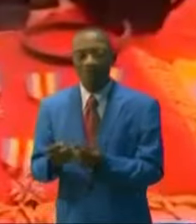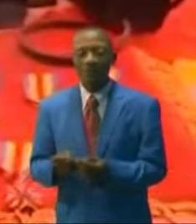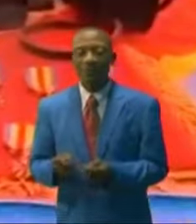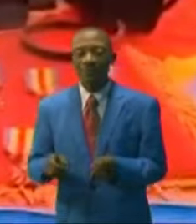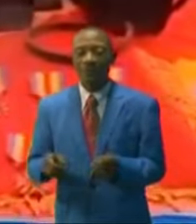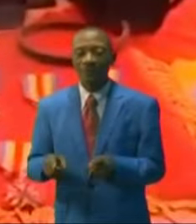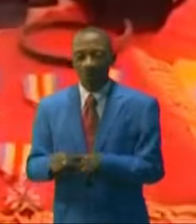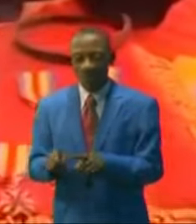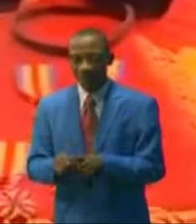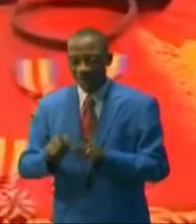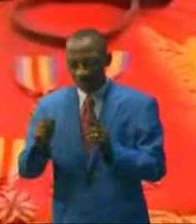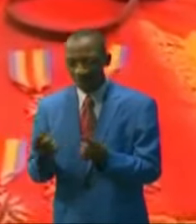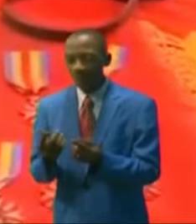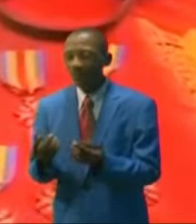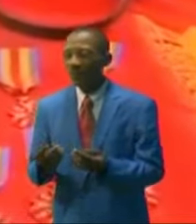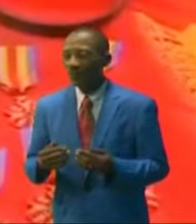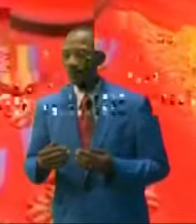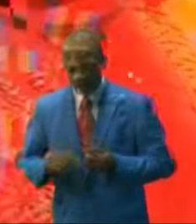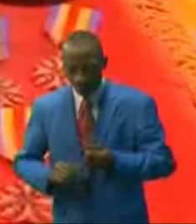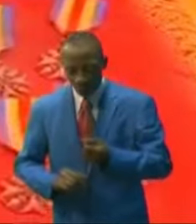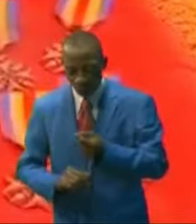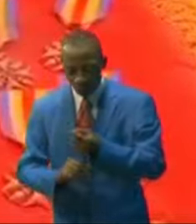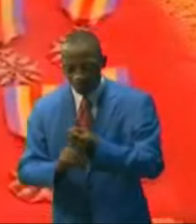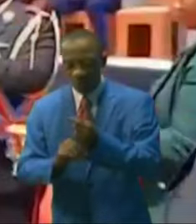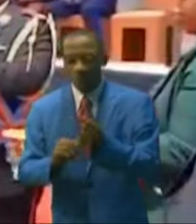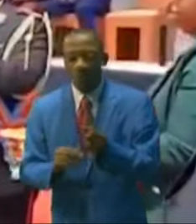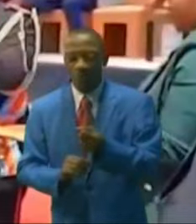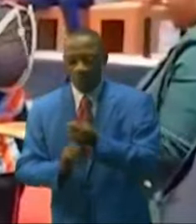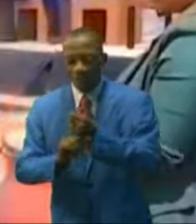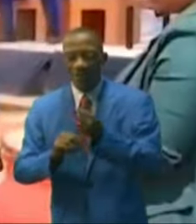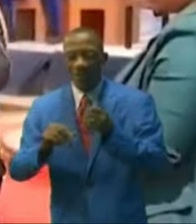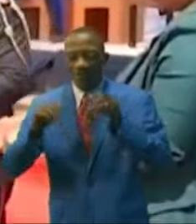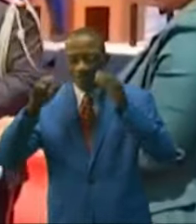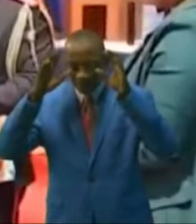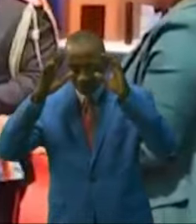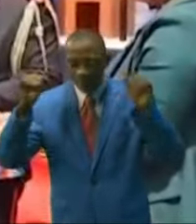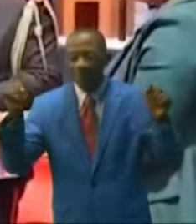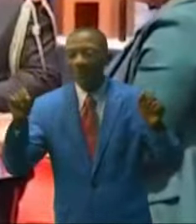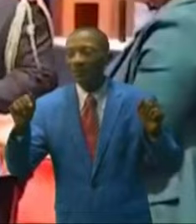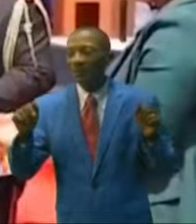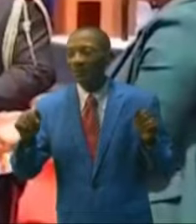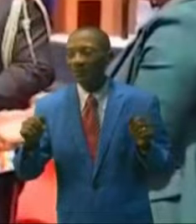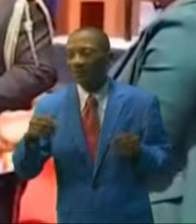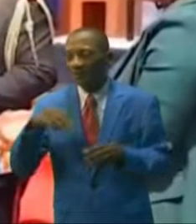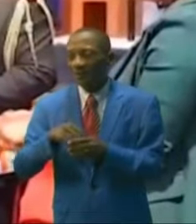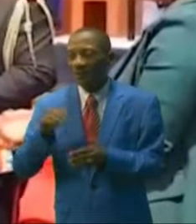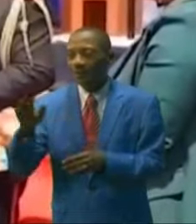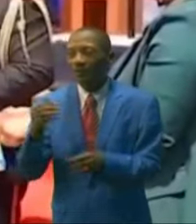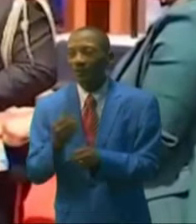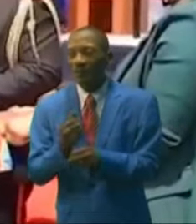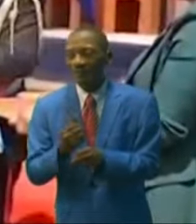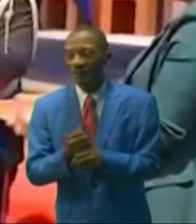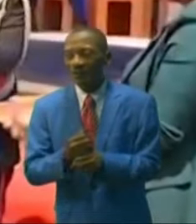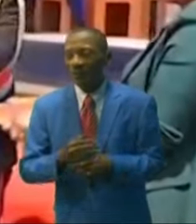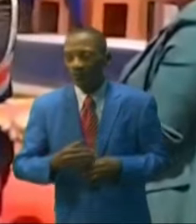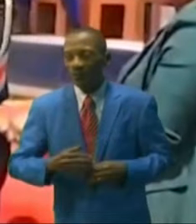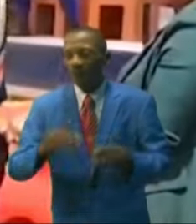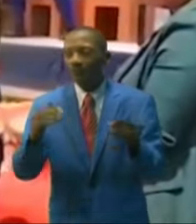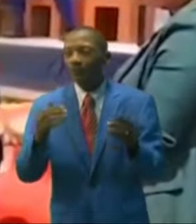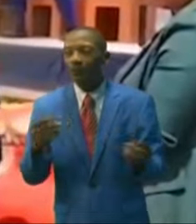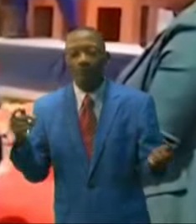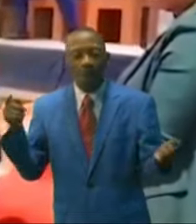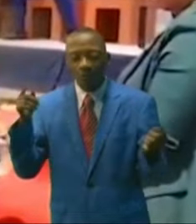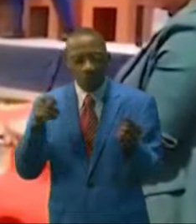Bien avant, c'est au bâtonnier avocat de l'État Grand Katanga que le chancelier des ordres nationaux est allé dire la reconnaissance de la nation. Avec